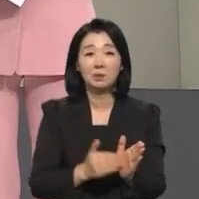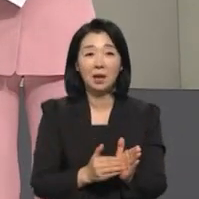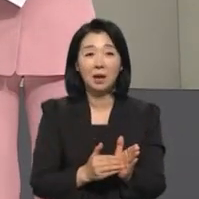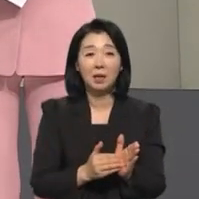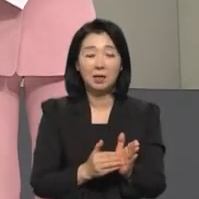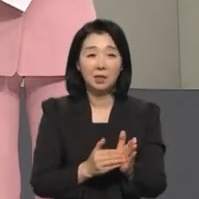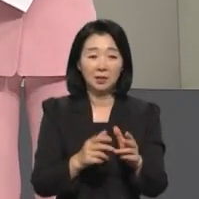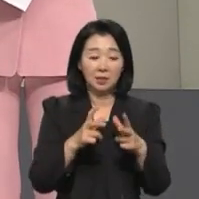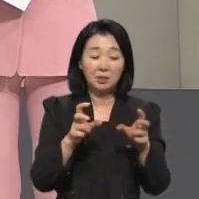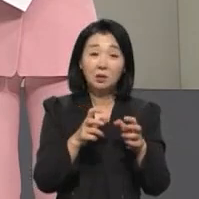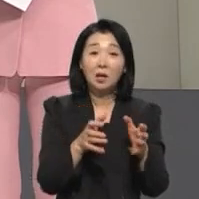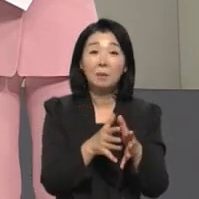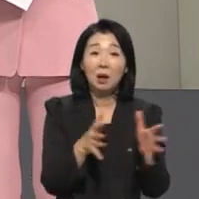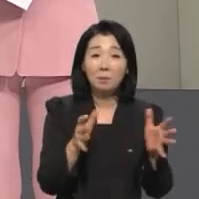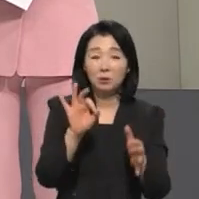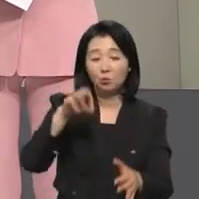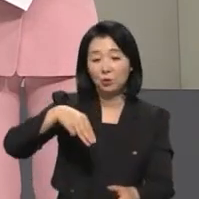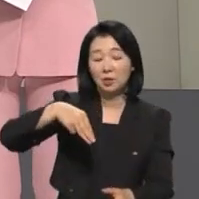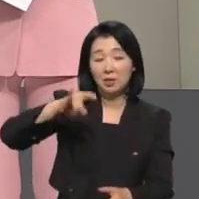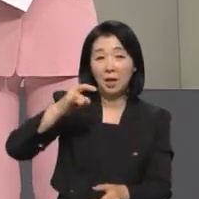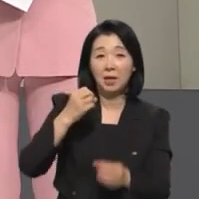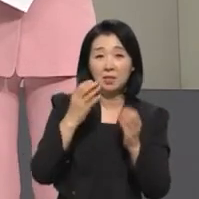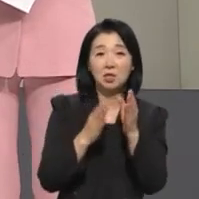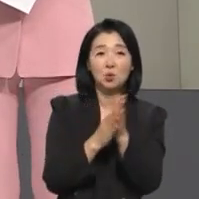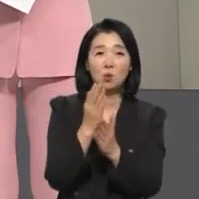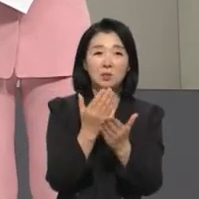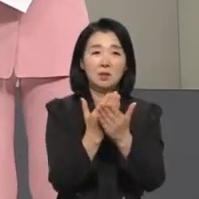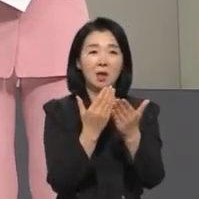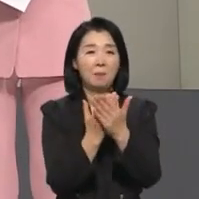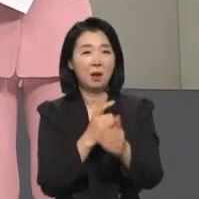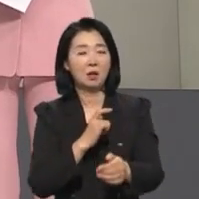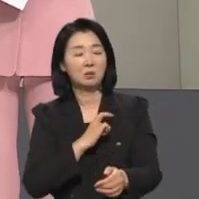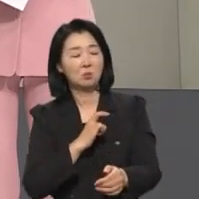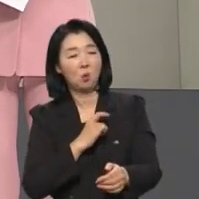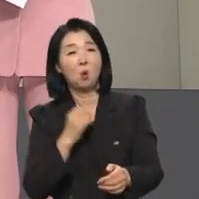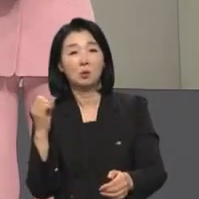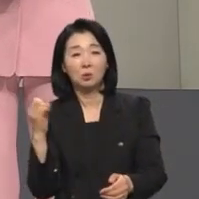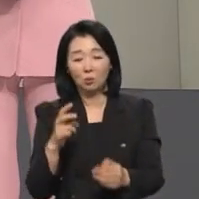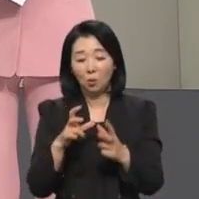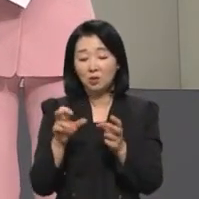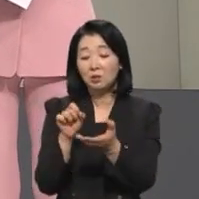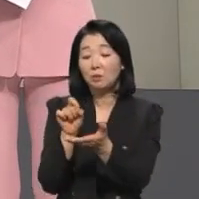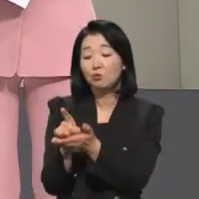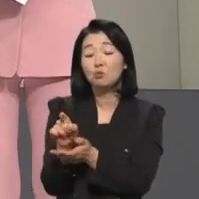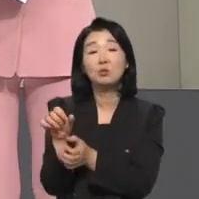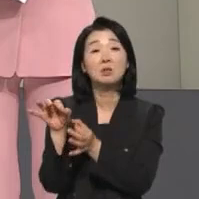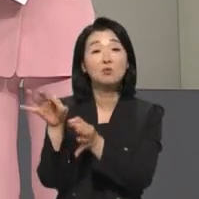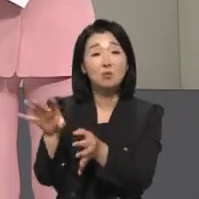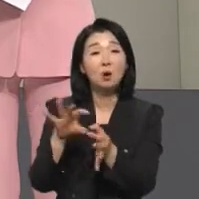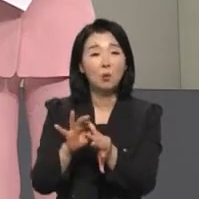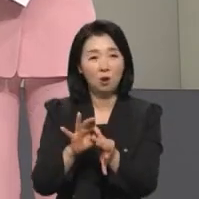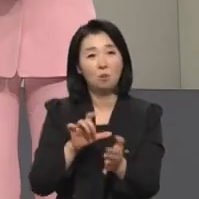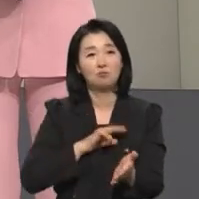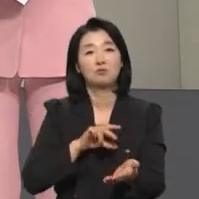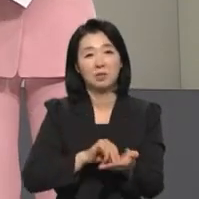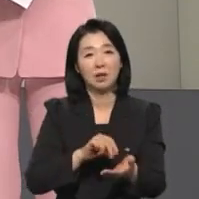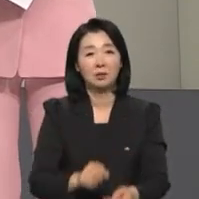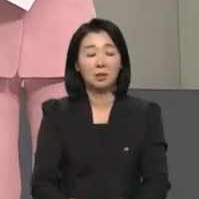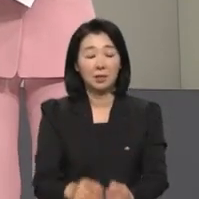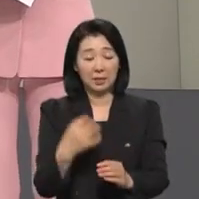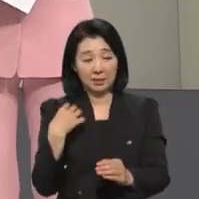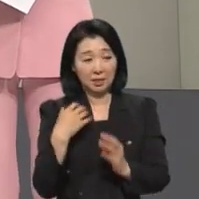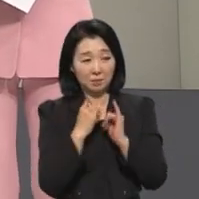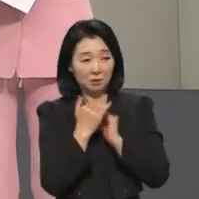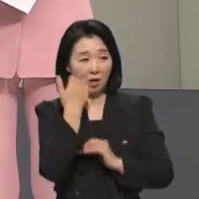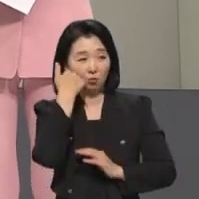신도시 개발 특혜 의혹 그리고 성남FC 후원금 의혹에 대해서인데요. 당시 성남시장으로서 최종 책임자였던 이